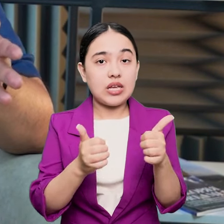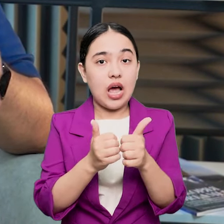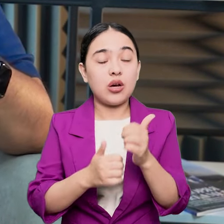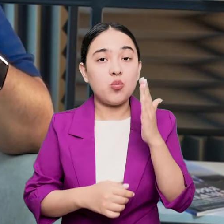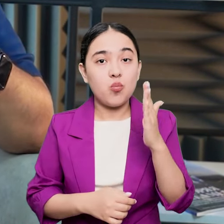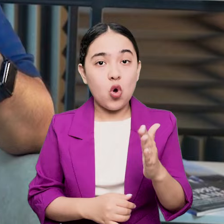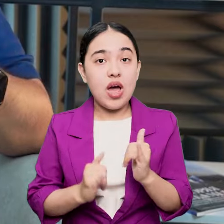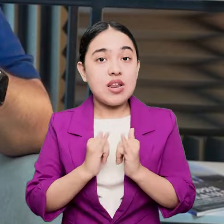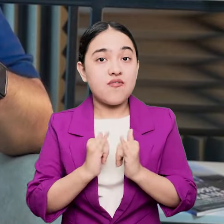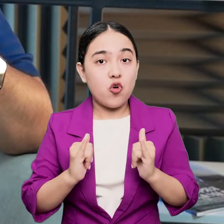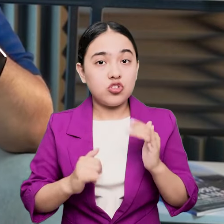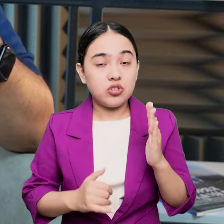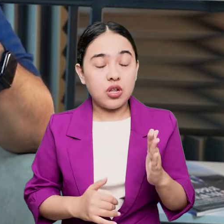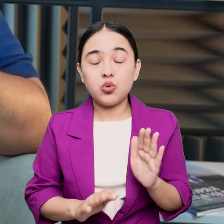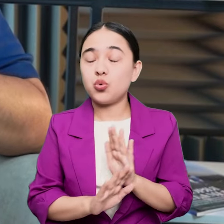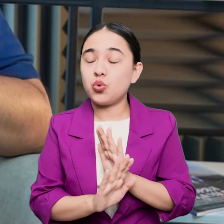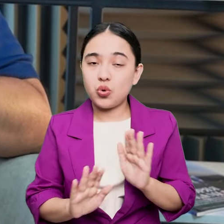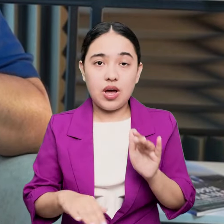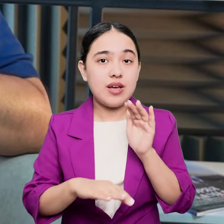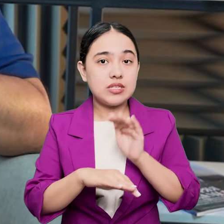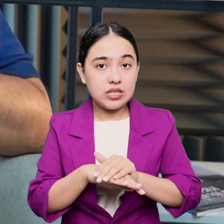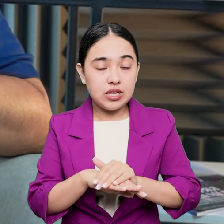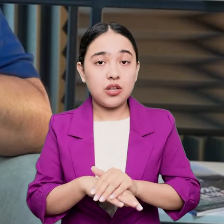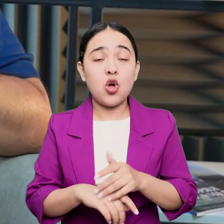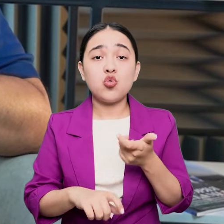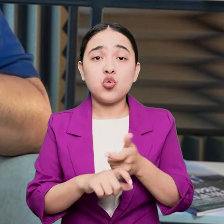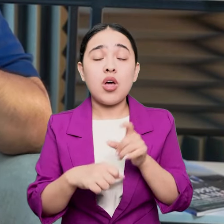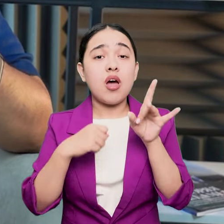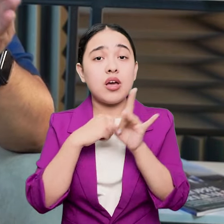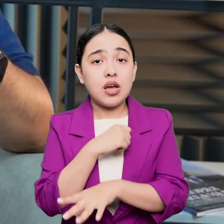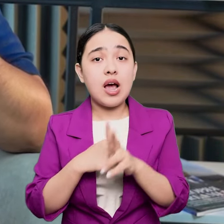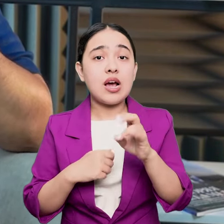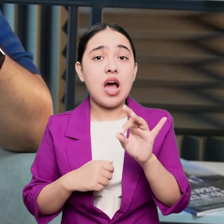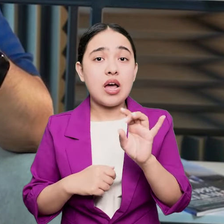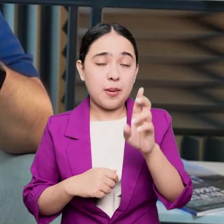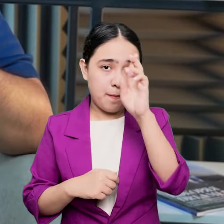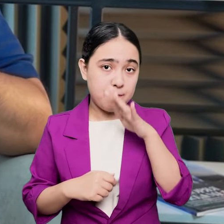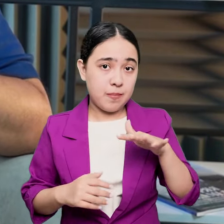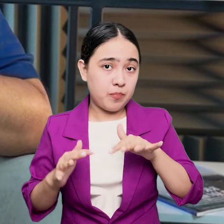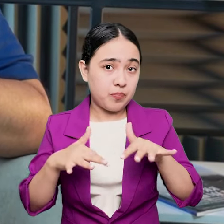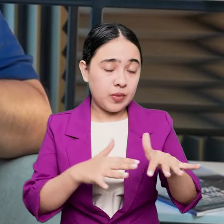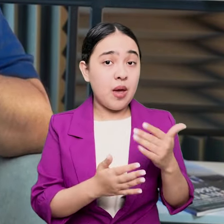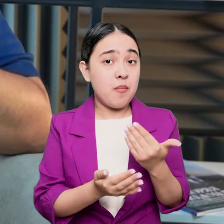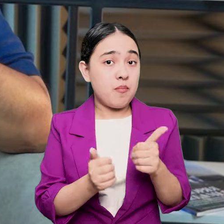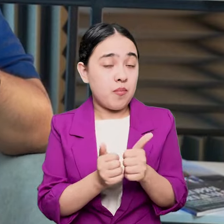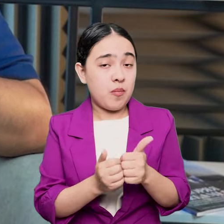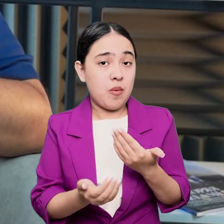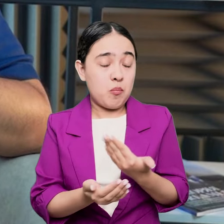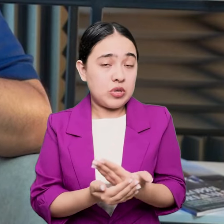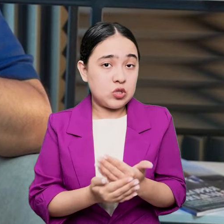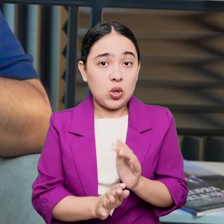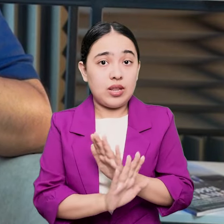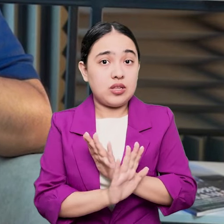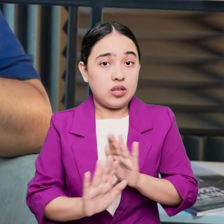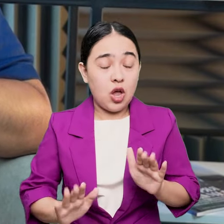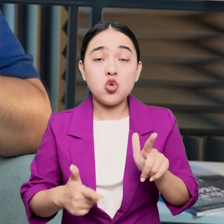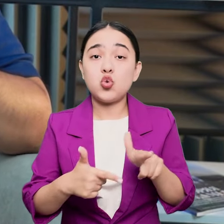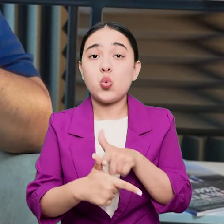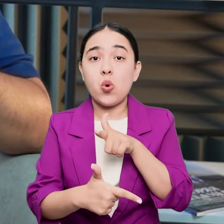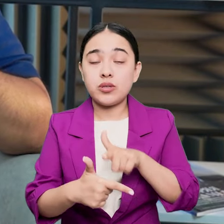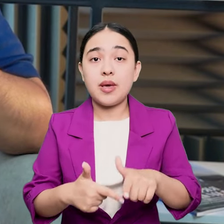bo'lsa rivojlanadi. Yo'q. Aslida juda kambag'al Karib havzasi mamlakatlarini misolida bunday emasligini